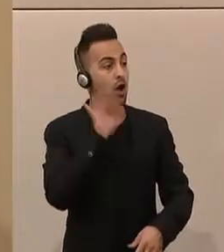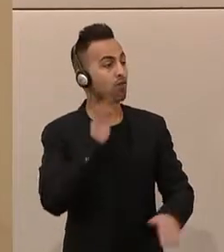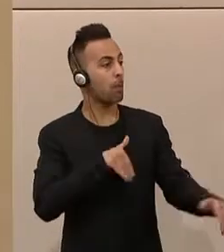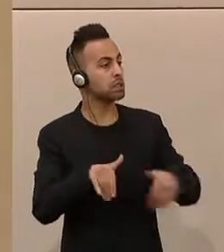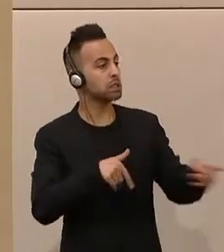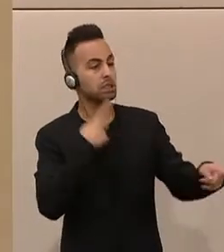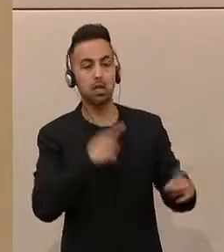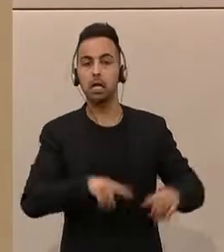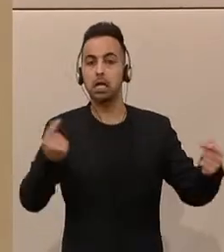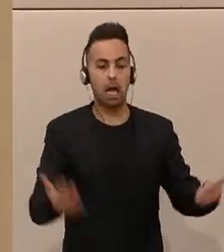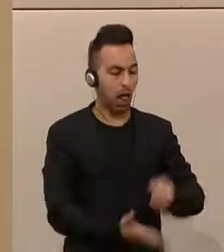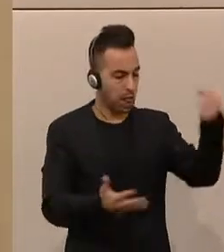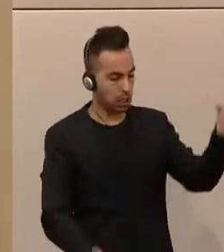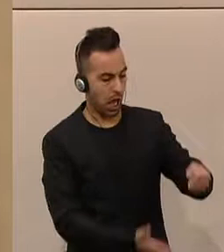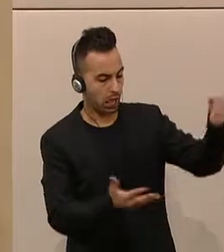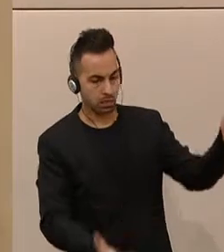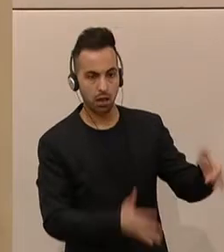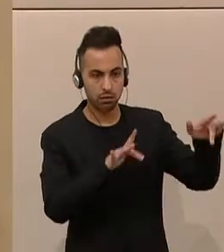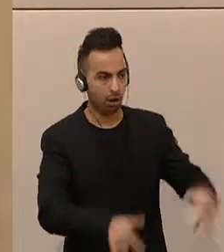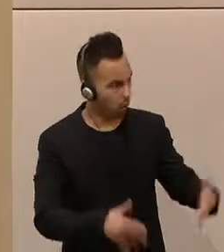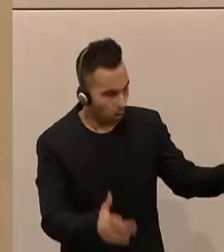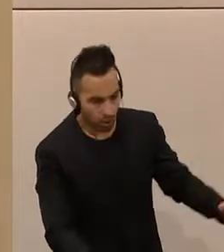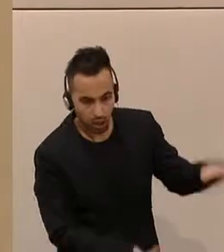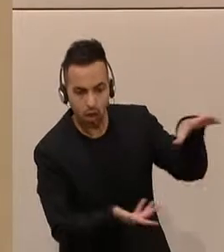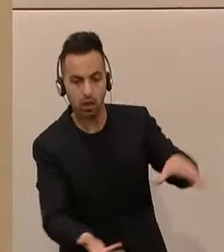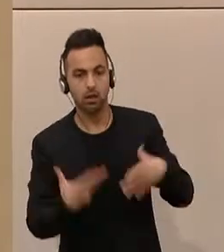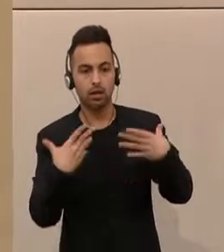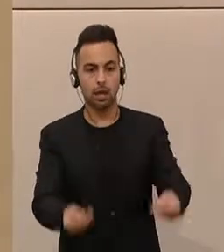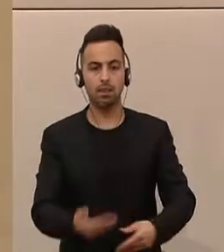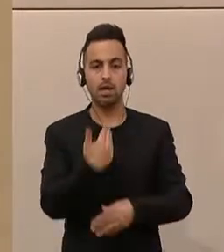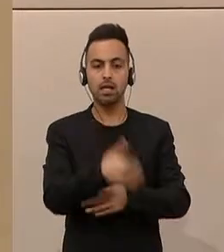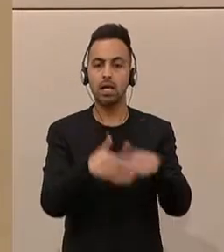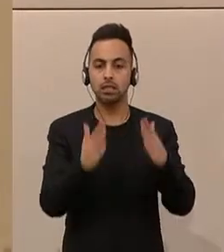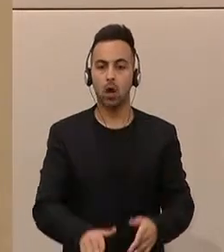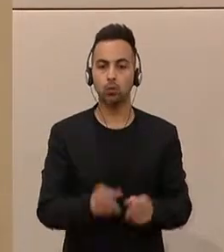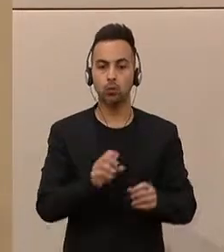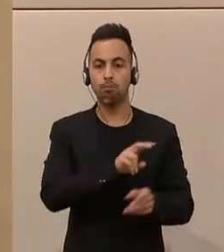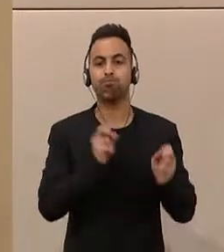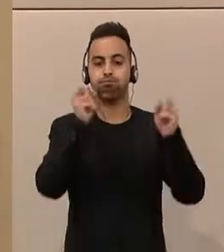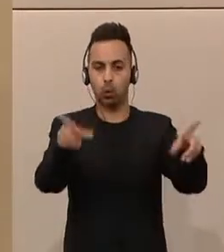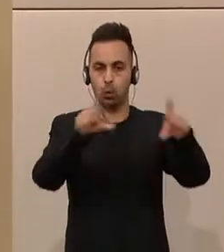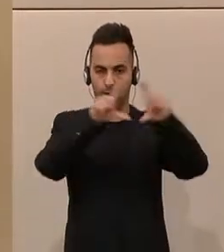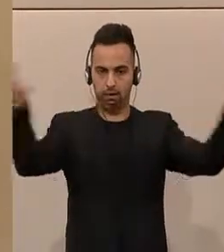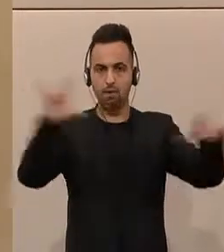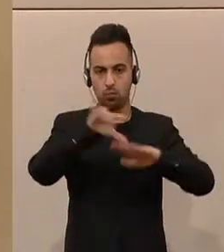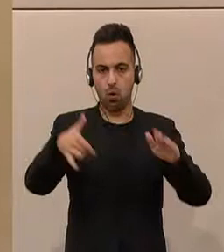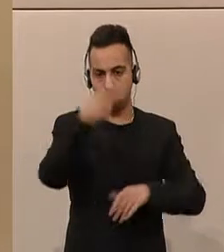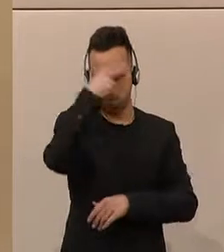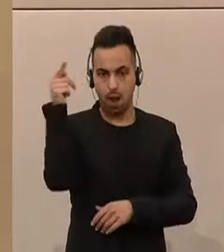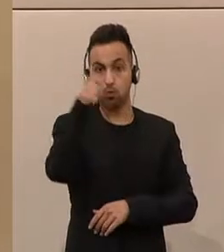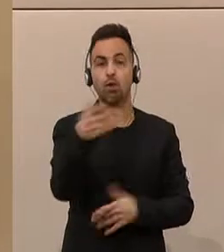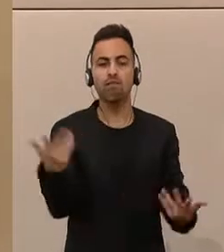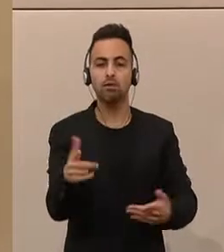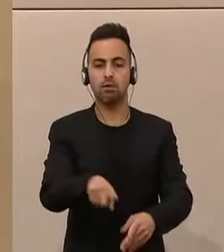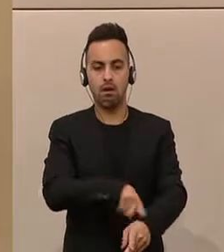Geld in Hülle und Fülle, dann schütten Sie bitte dieses Geld aus. Dieses Projekt Gasthaus zur Brücke, ein super Projekt, wo alle dafür sind, dass Langzeitarbeitslose dort